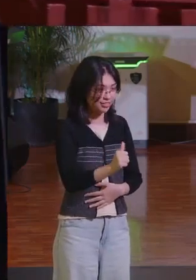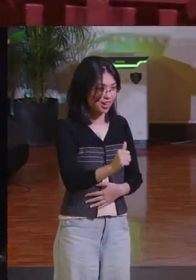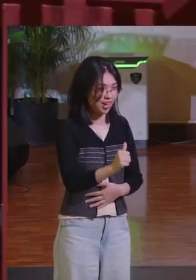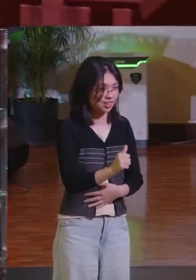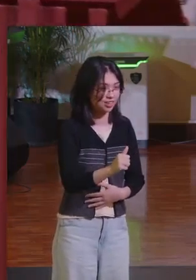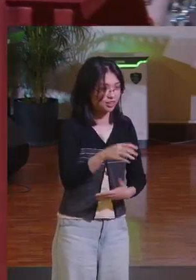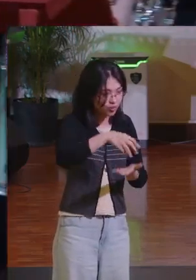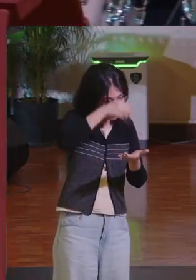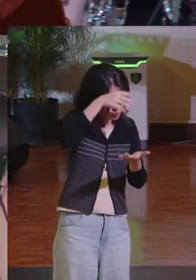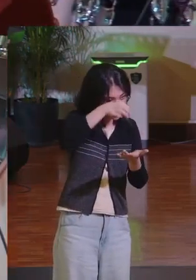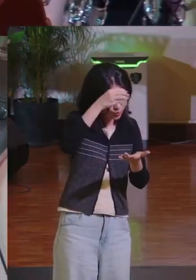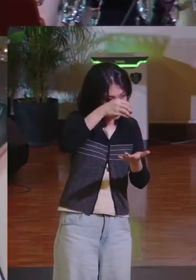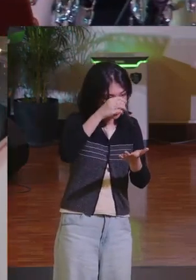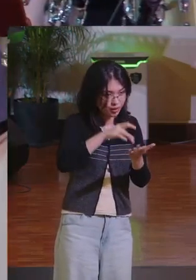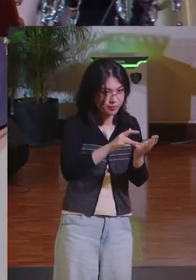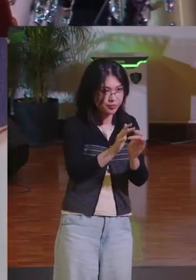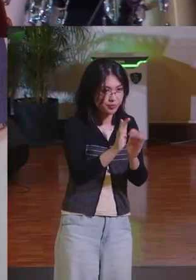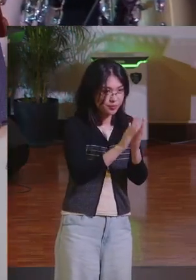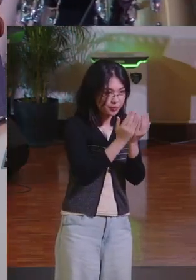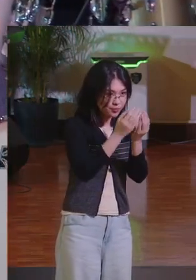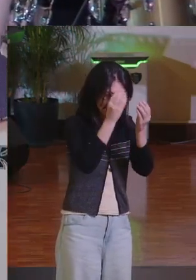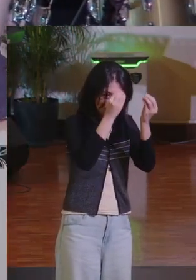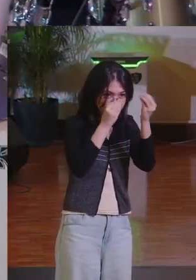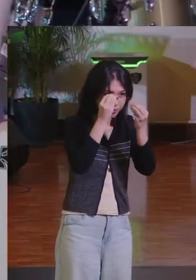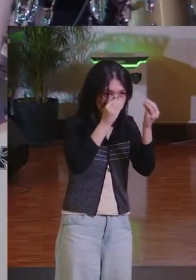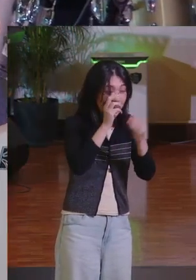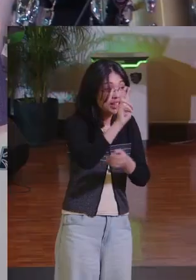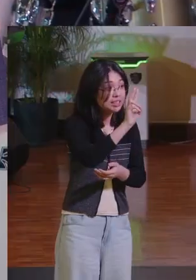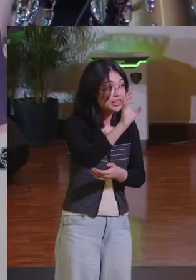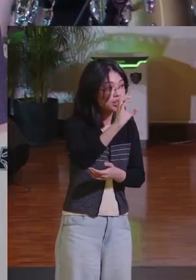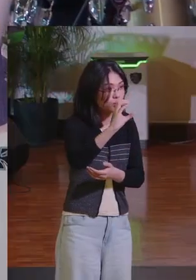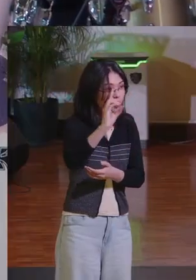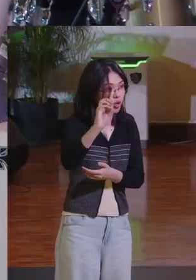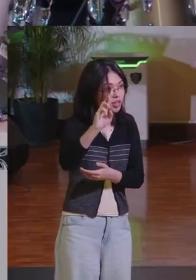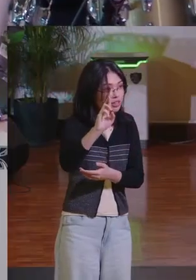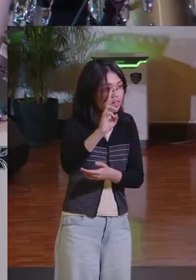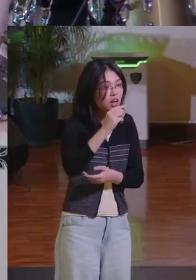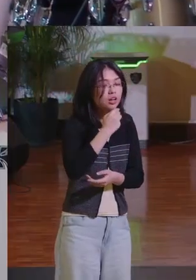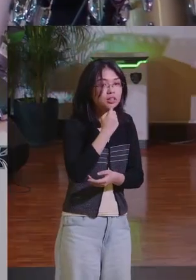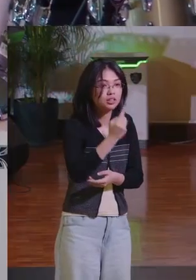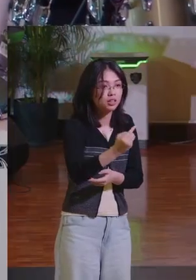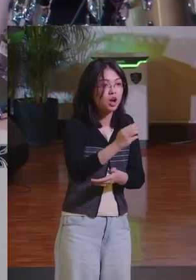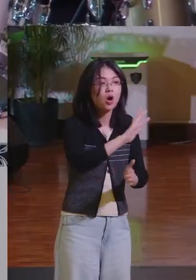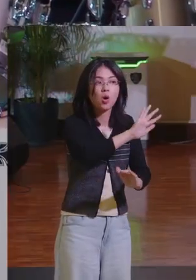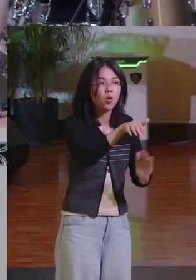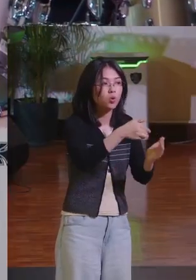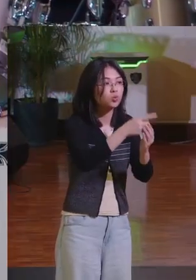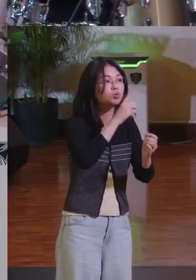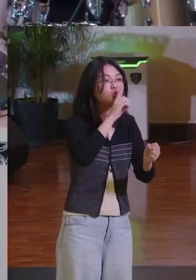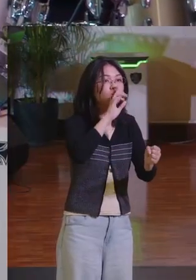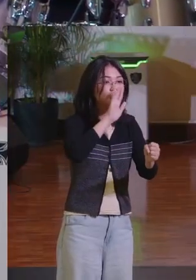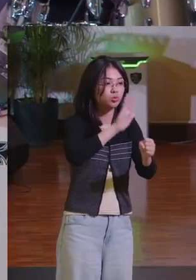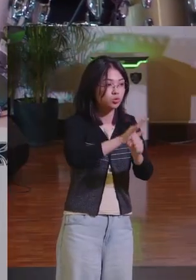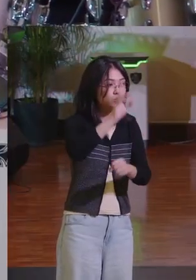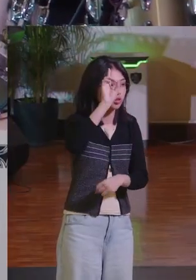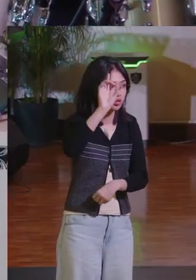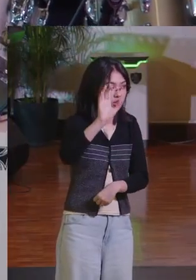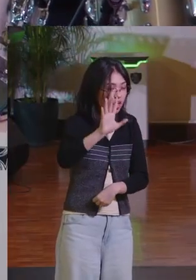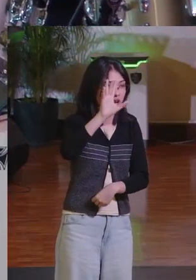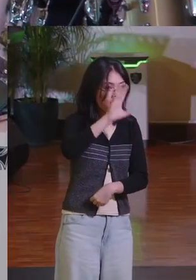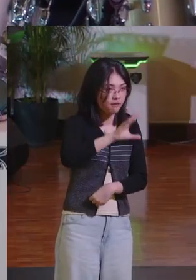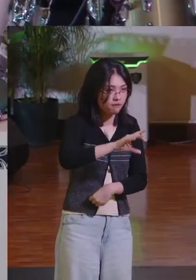Diyos, nakakalito yan. Pero sabi po ng 2 Corinthians 1:20, for all the promises of God find